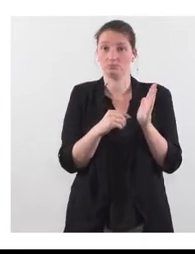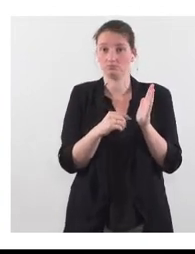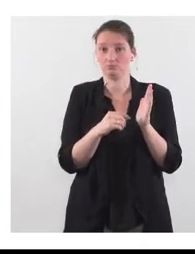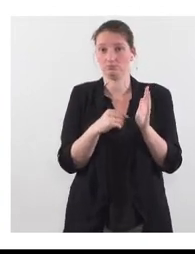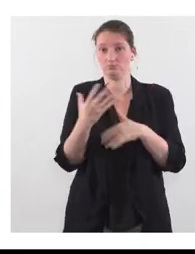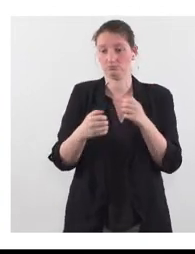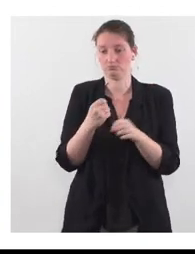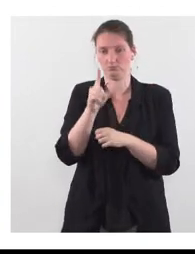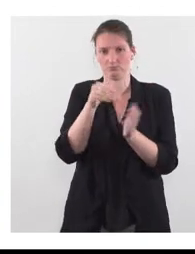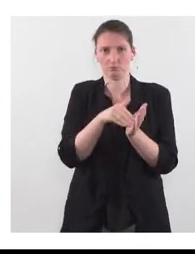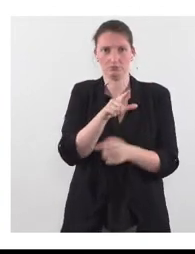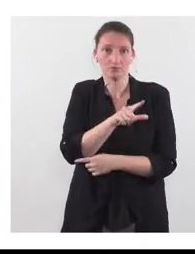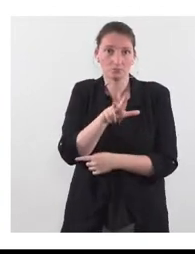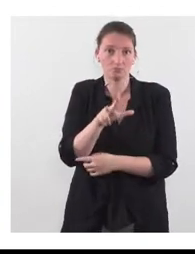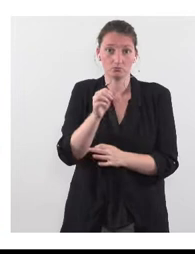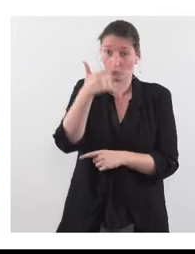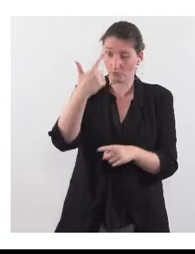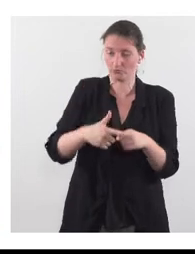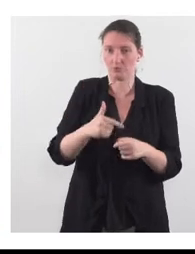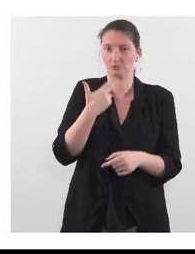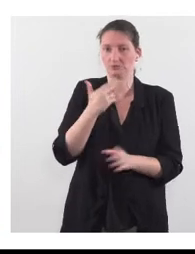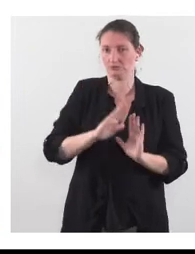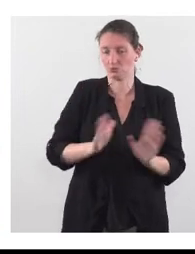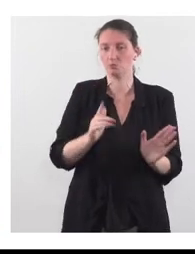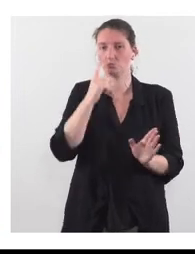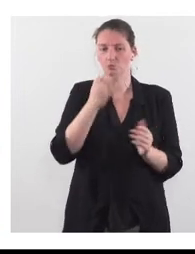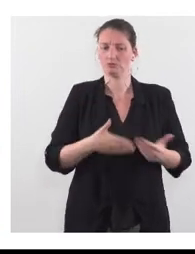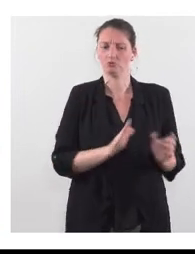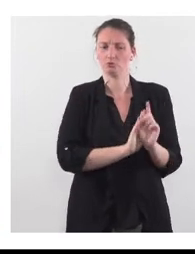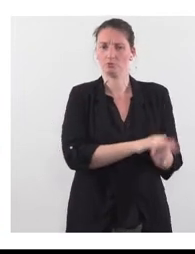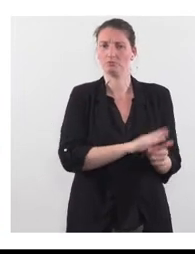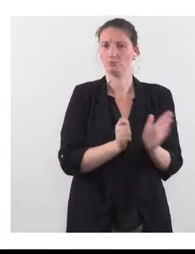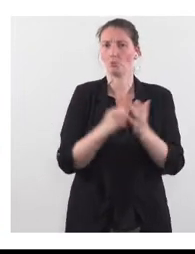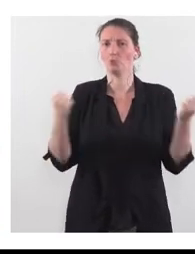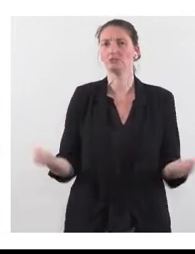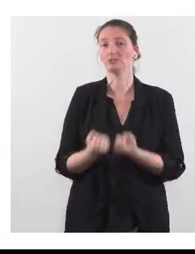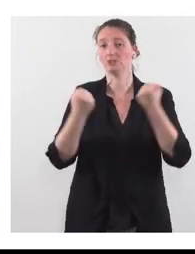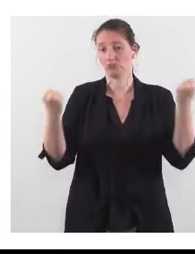seule fois. C'était lors d'une discrimination faite par une campagne de publicité.